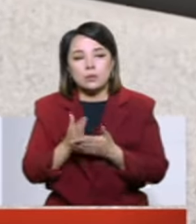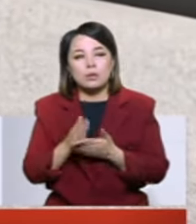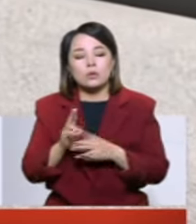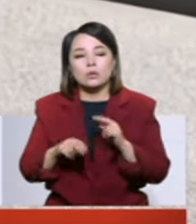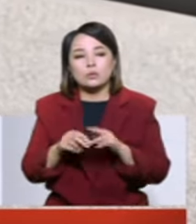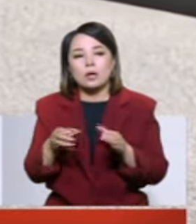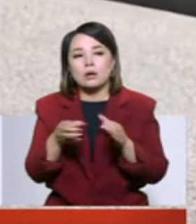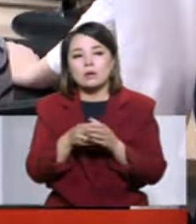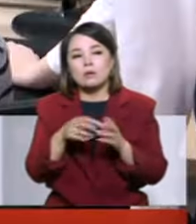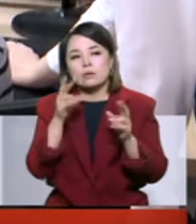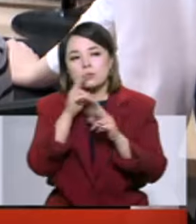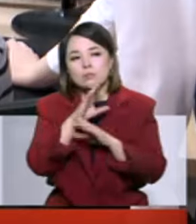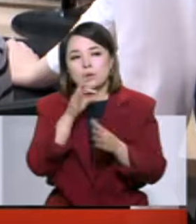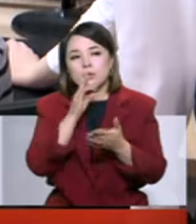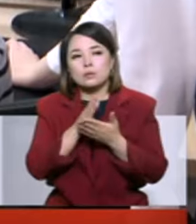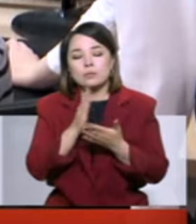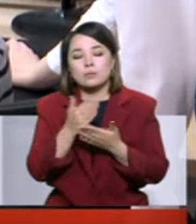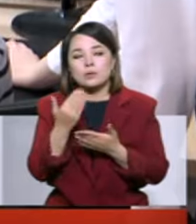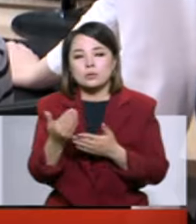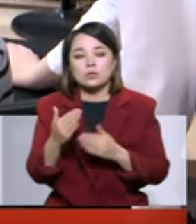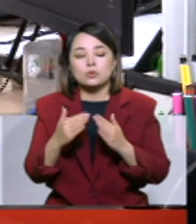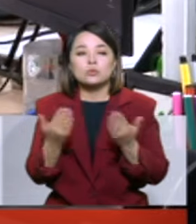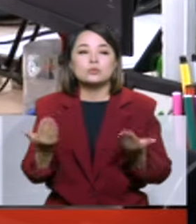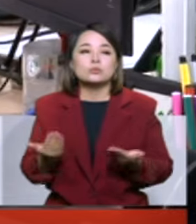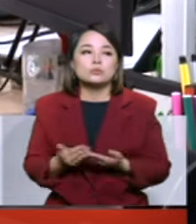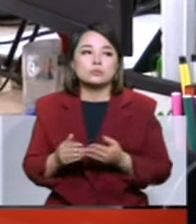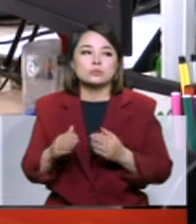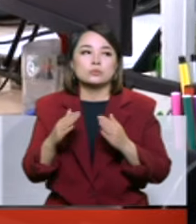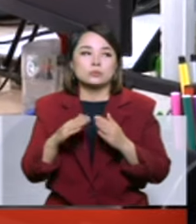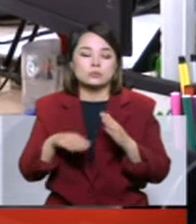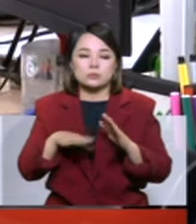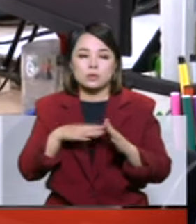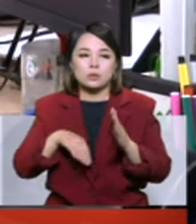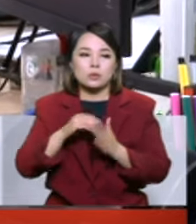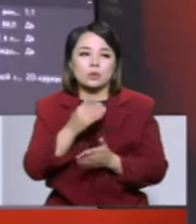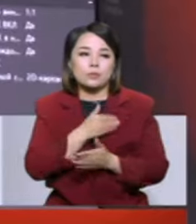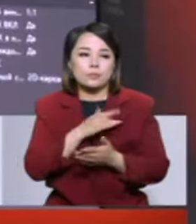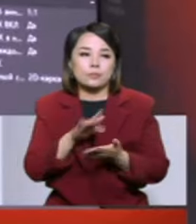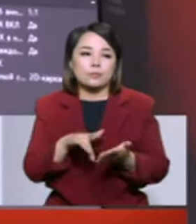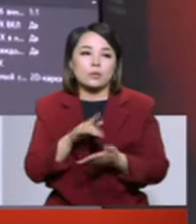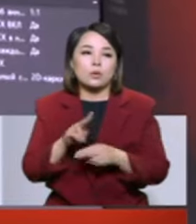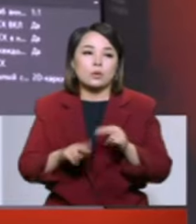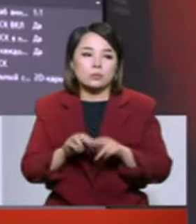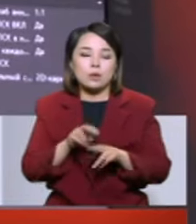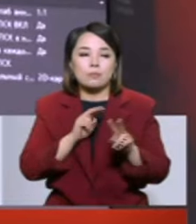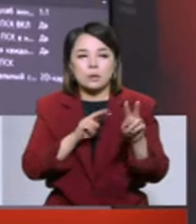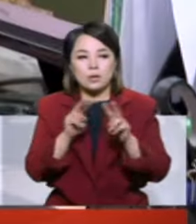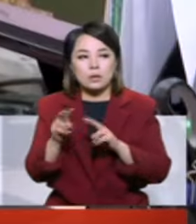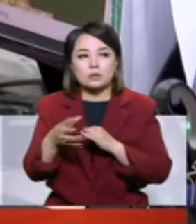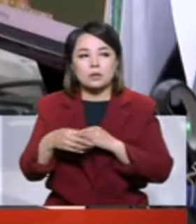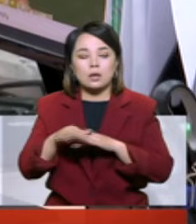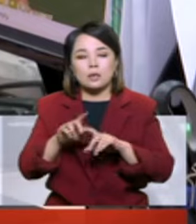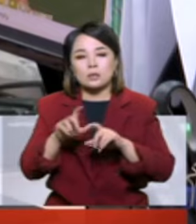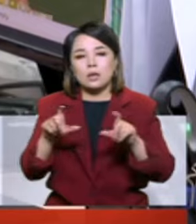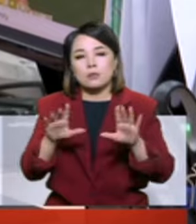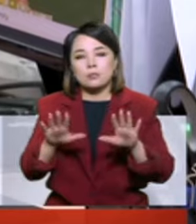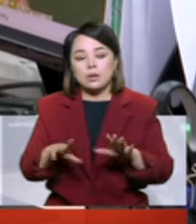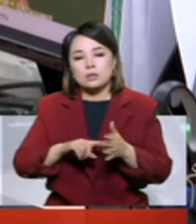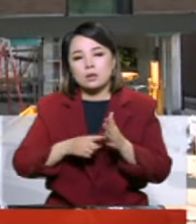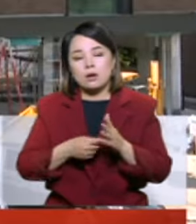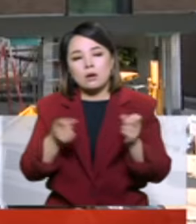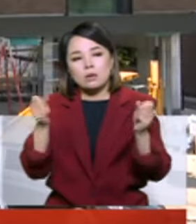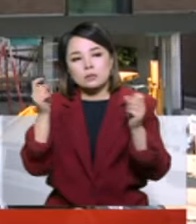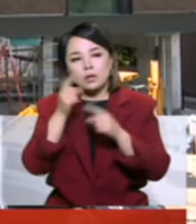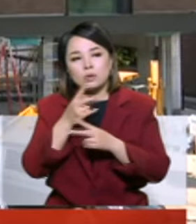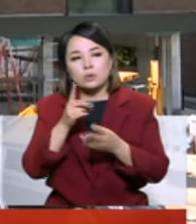компаниялар қателеспейді деп ойлаймын. Ал тұрғын үй сарапшысы жылжымайтын мүлікті сатып алмас бұрын қала құрылысын бақылау басқармасынан жердің нысаналы мақсатын анықтап алуға